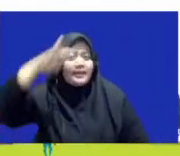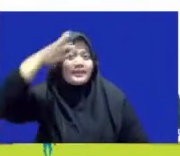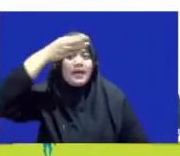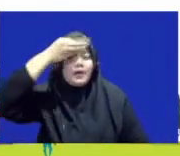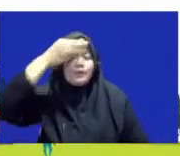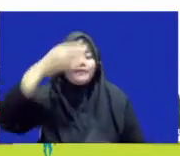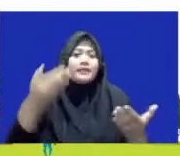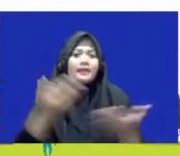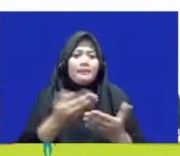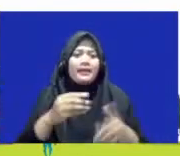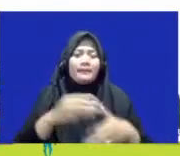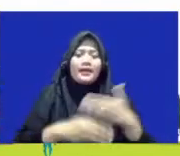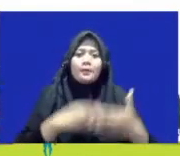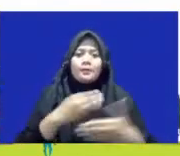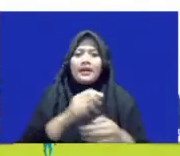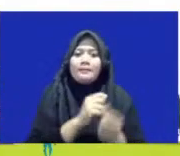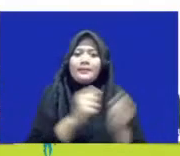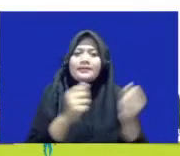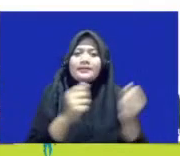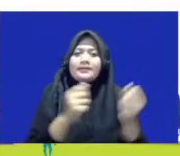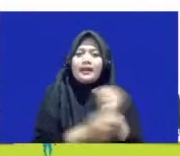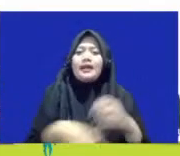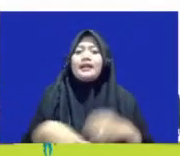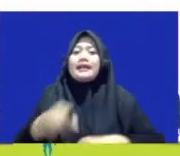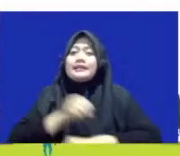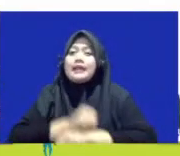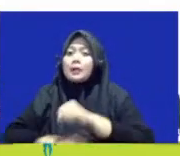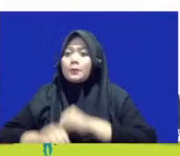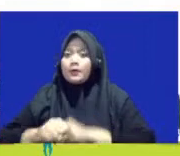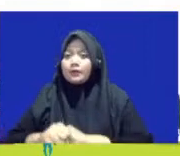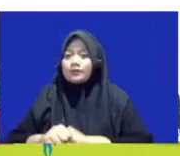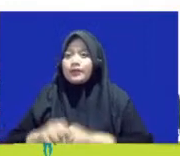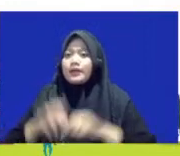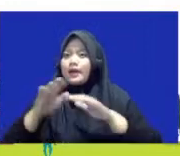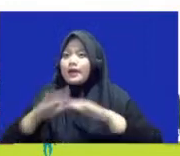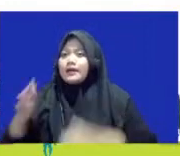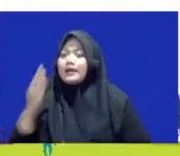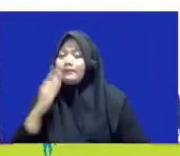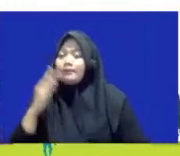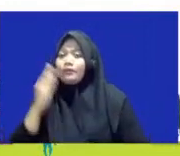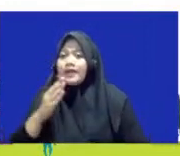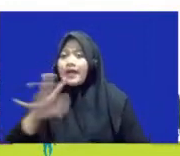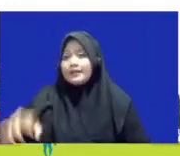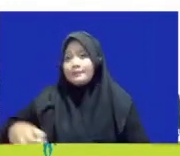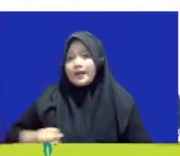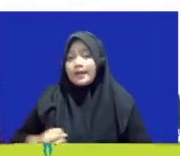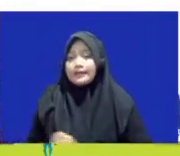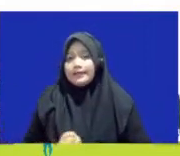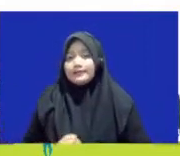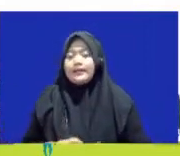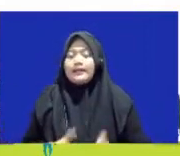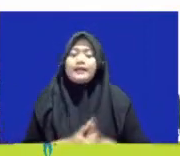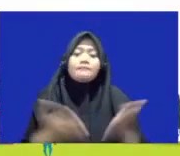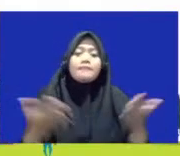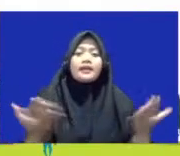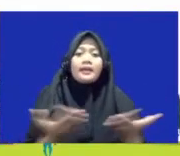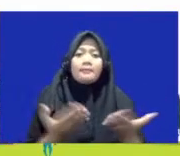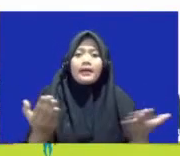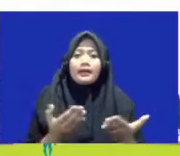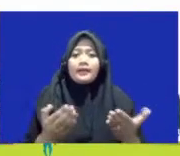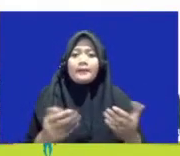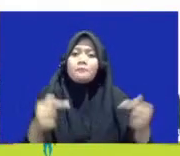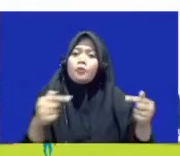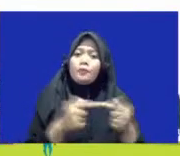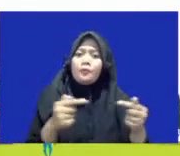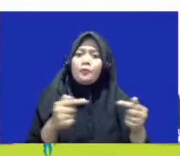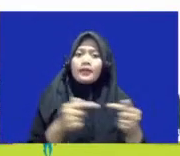bencana yang dilakukan oleh para pemuda di Bangladesh, ya, dan juga bagaimana tentunya kaitannya dengan penanggulangan bencana